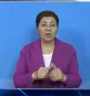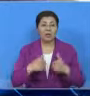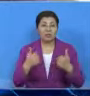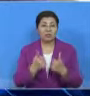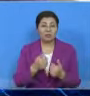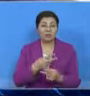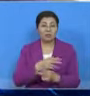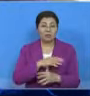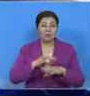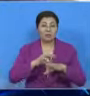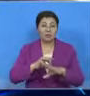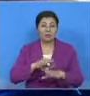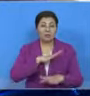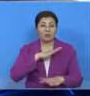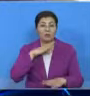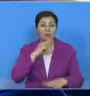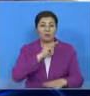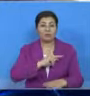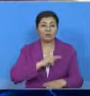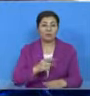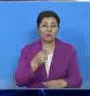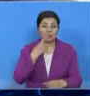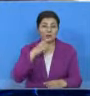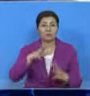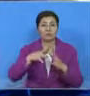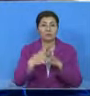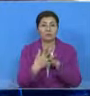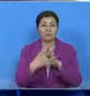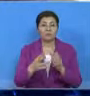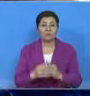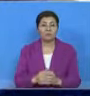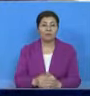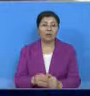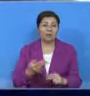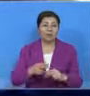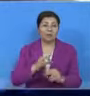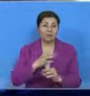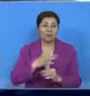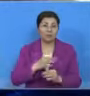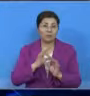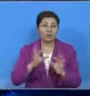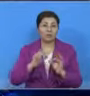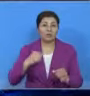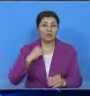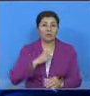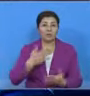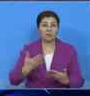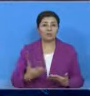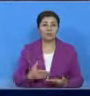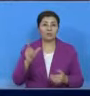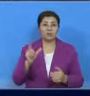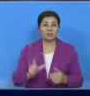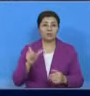охватил разъяснительными работами даже те села, в которых всего 10-15 домов. Об этом говорят сами жители.